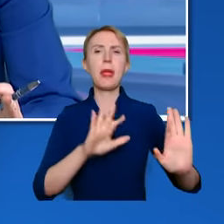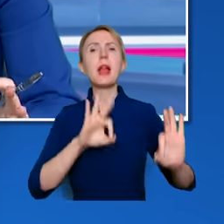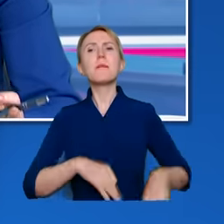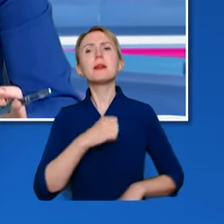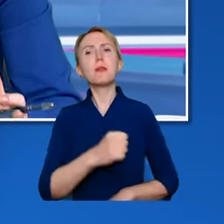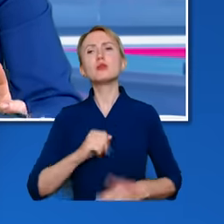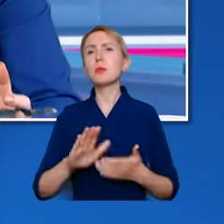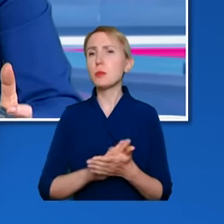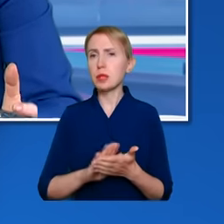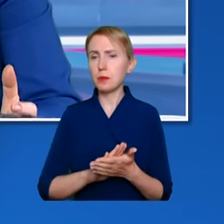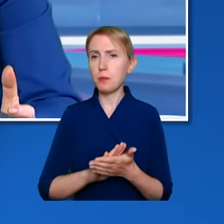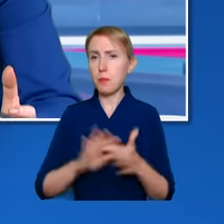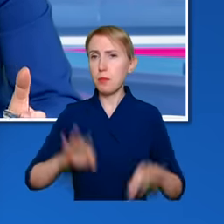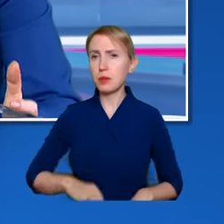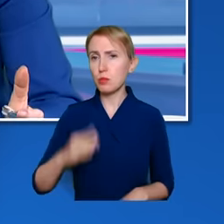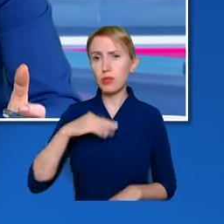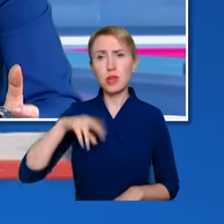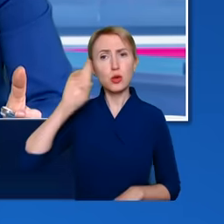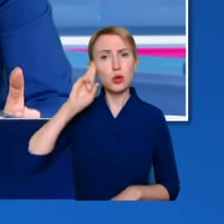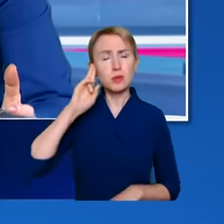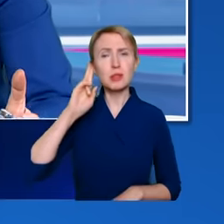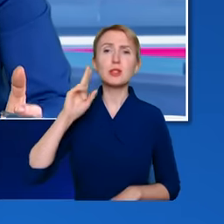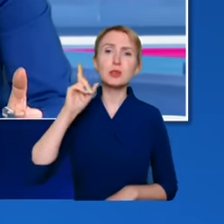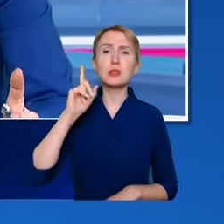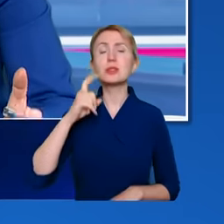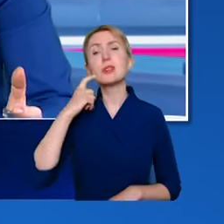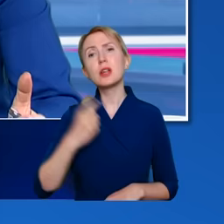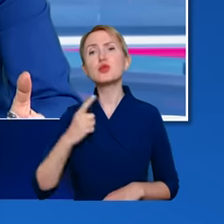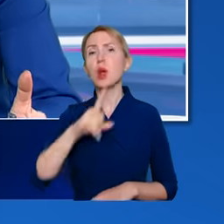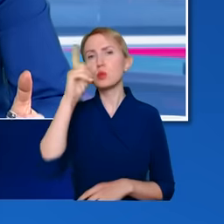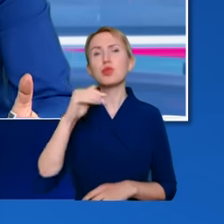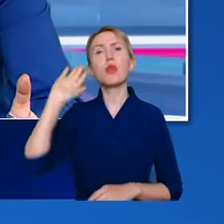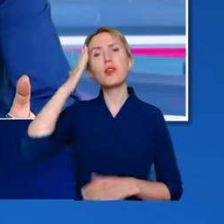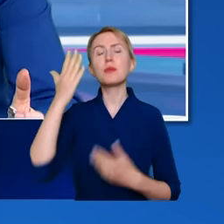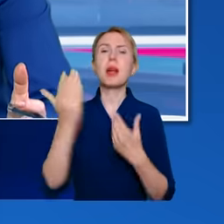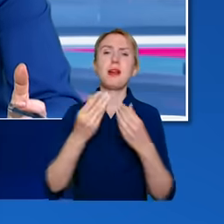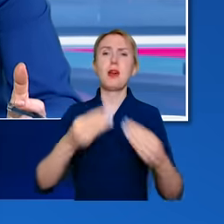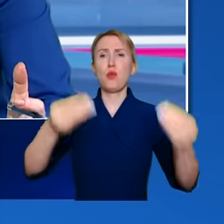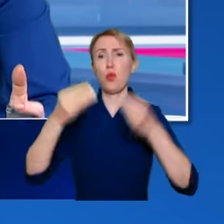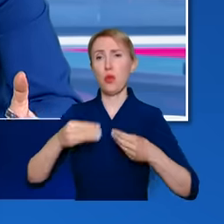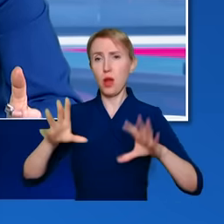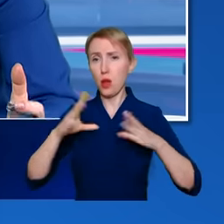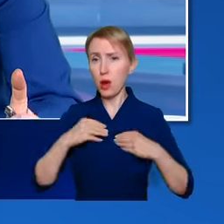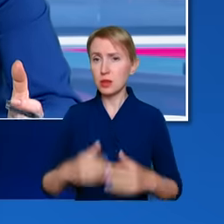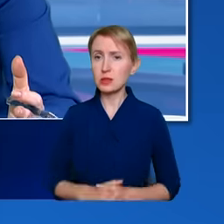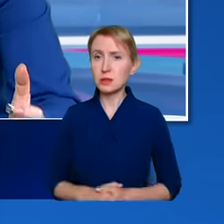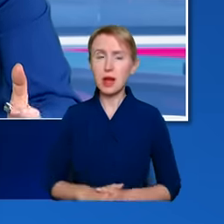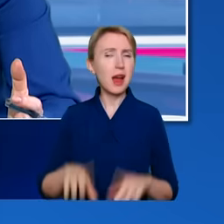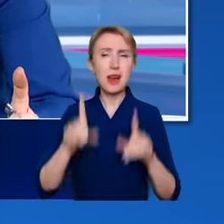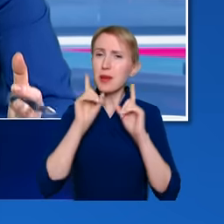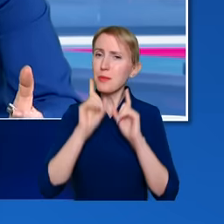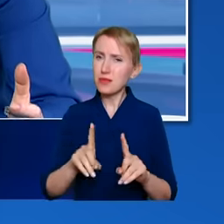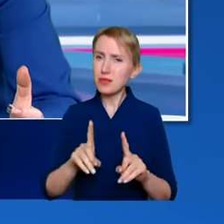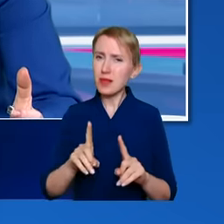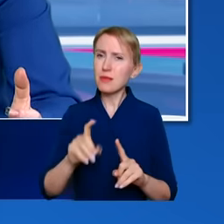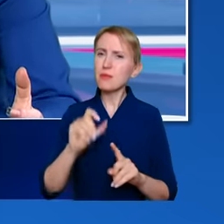przepraszam, bo pan mówi, rozumiem, też ironizując, że się dowiedzą Polacy wtedy, kiedy dostaną rachunki. Ale naprawdę, jest